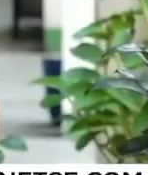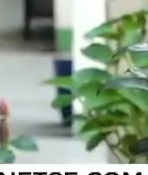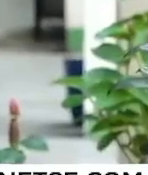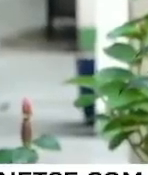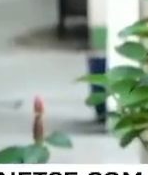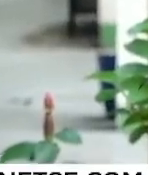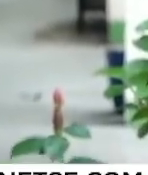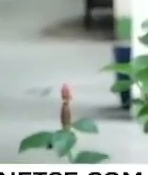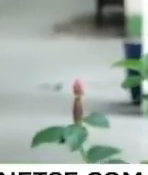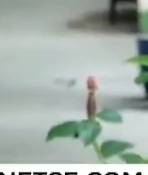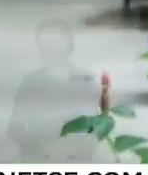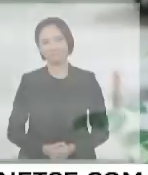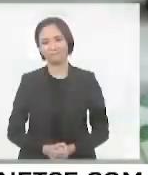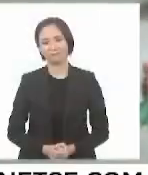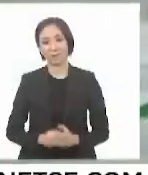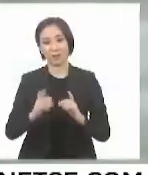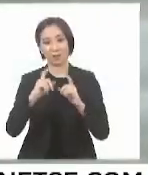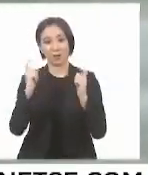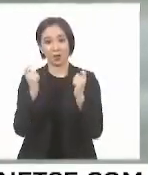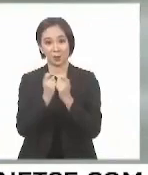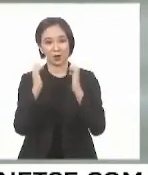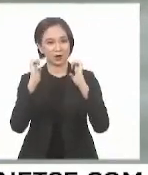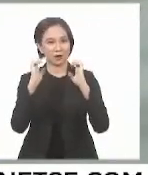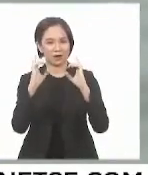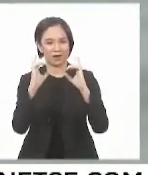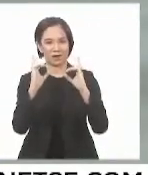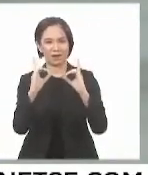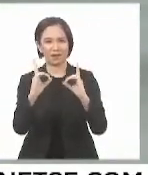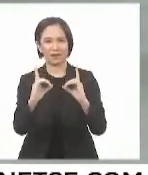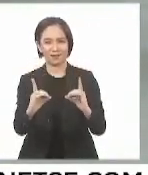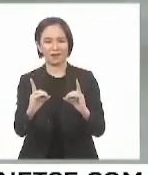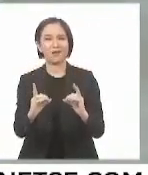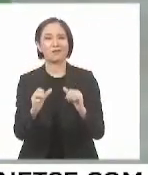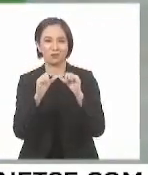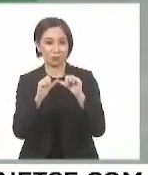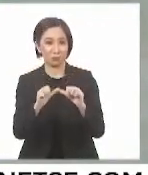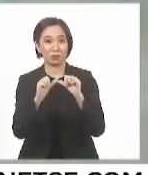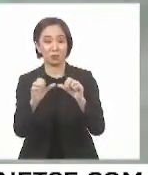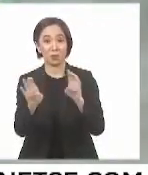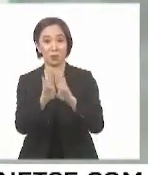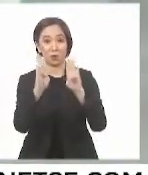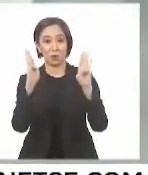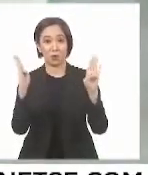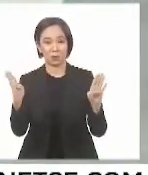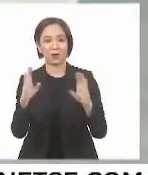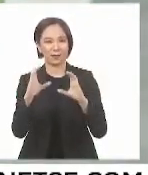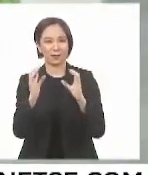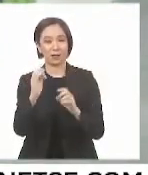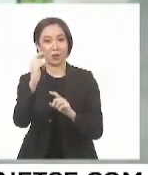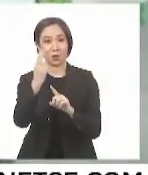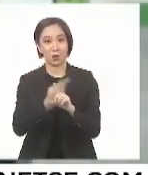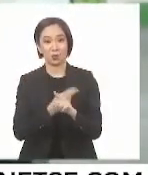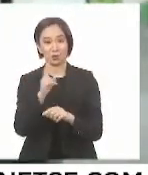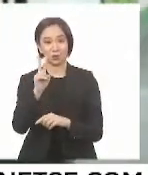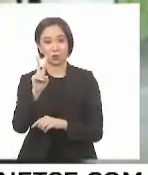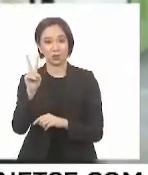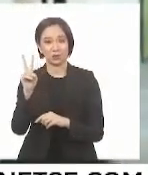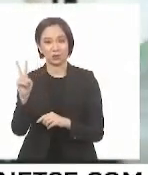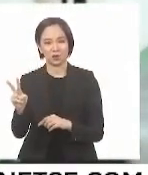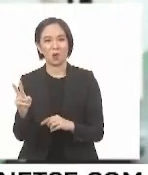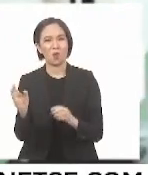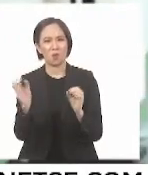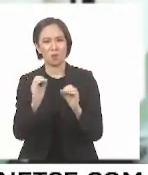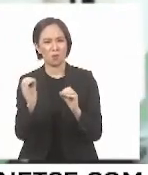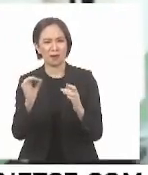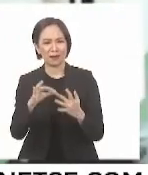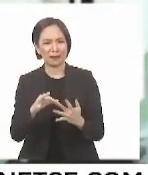Hindi na iaatras ng Department of Education ang pagbubukas ng klase sa August 22. Wala na ring ibibigay na exemption sa